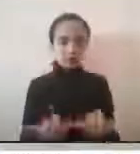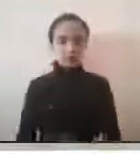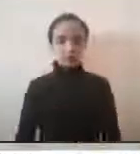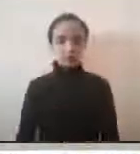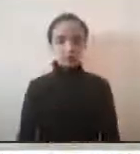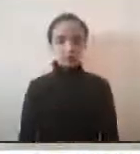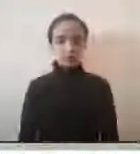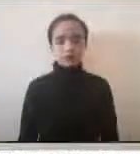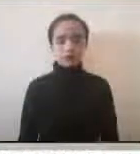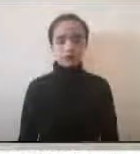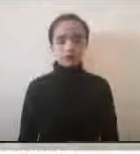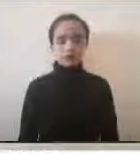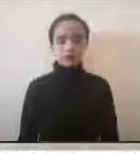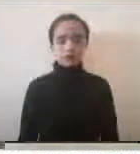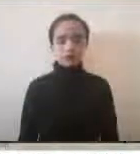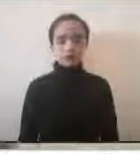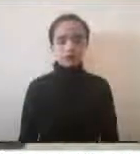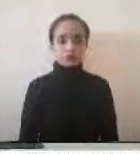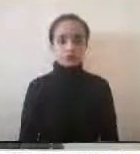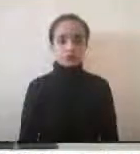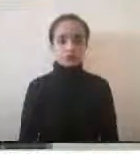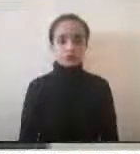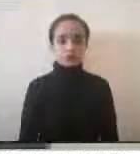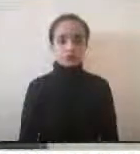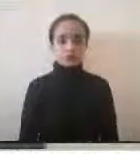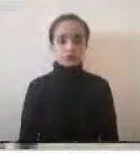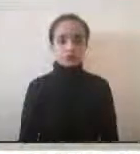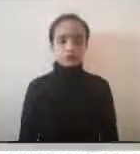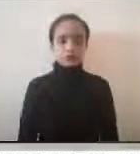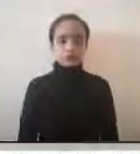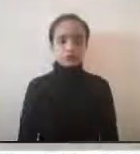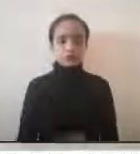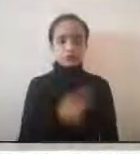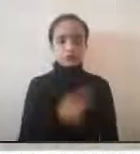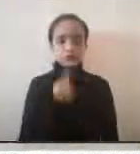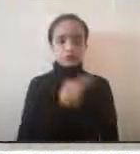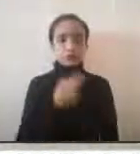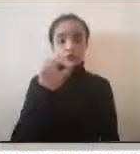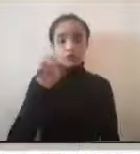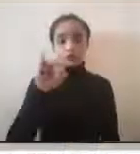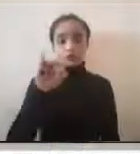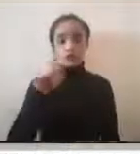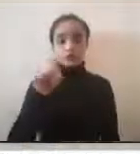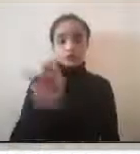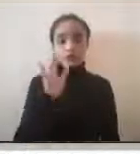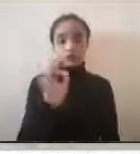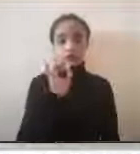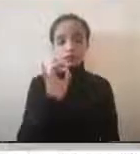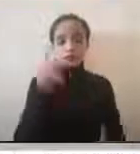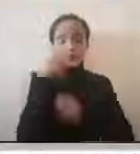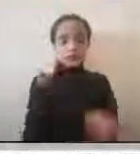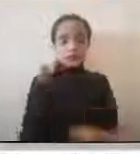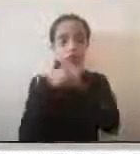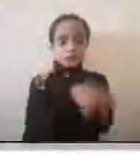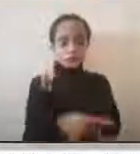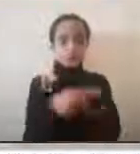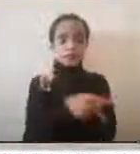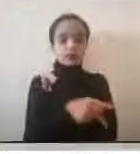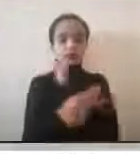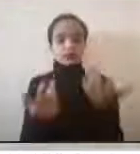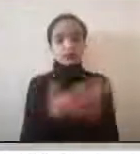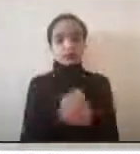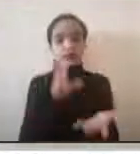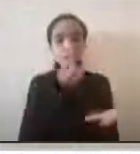Aljo, kaugnay nito, higit o ayon sa IATF ay higit 80 mga probinsya, highly urbanized cities at independent